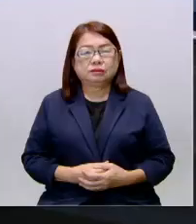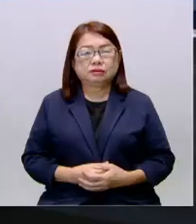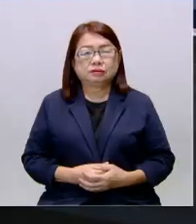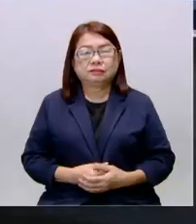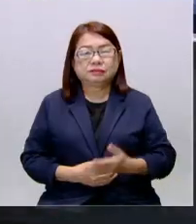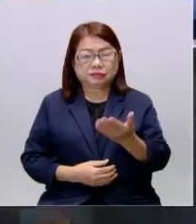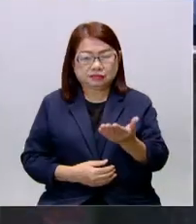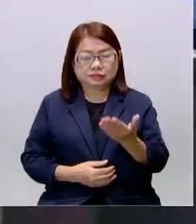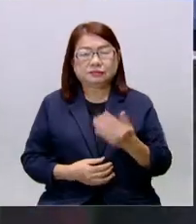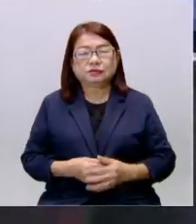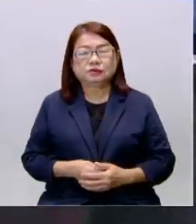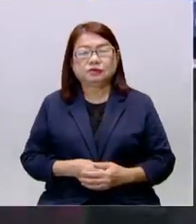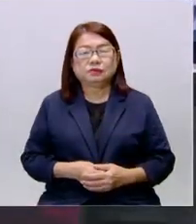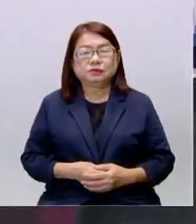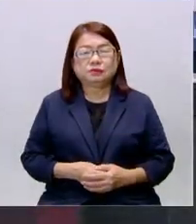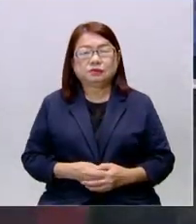เชิญเลยค่ะ เชิญค่ะ